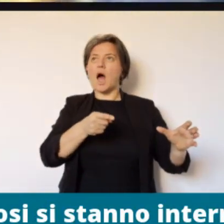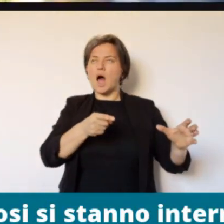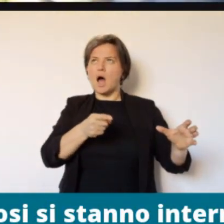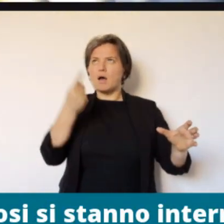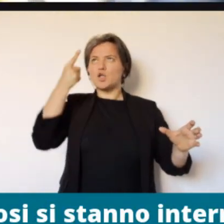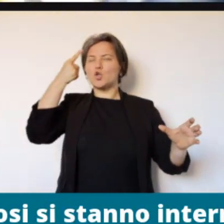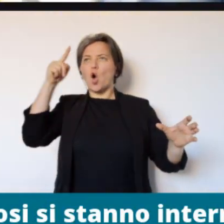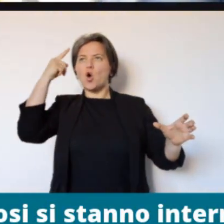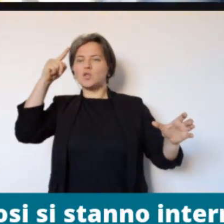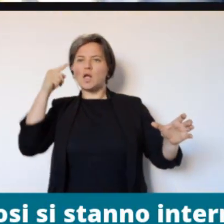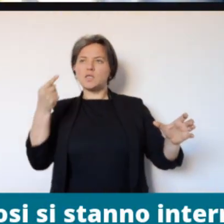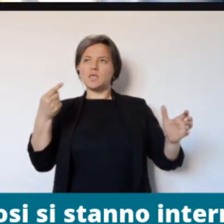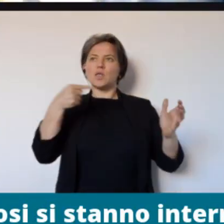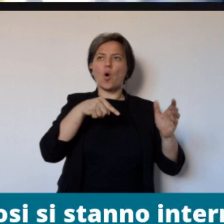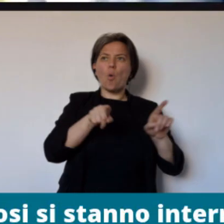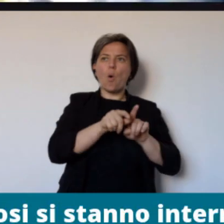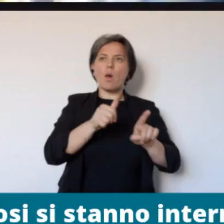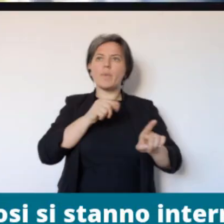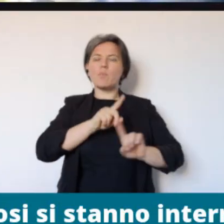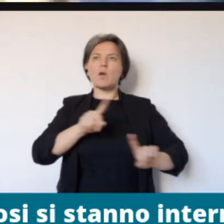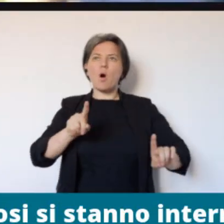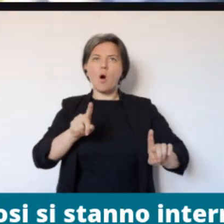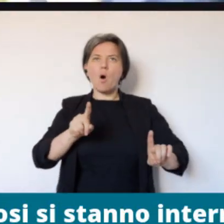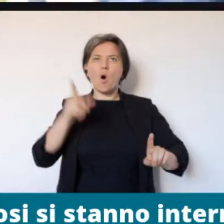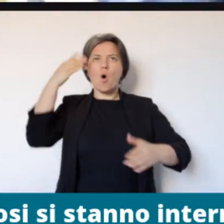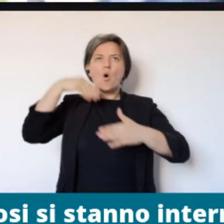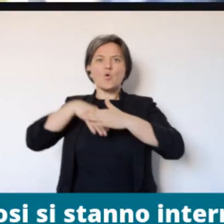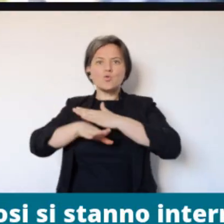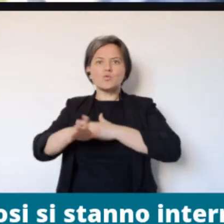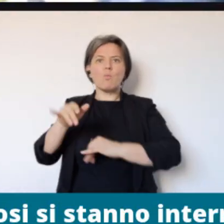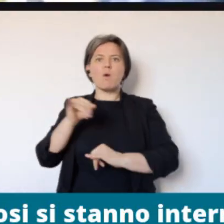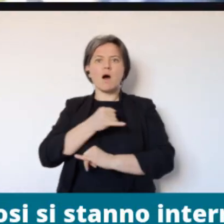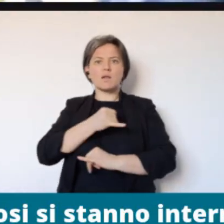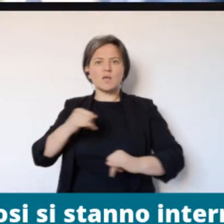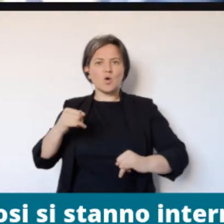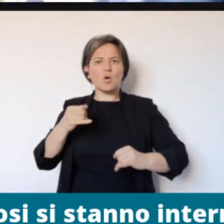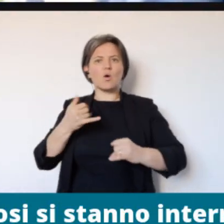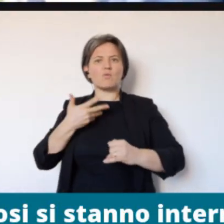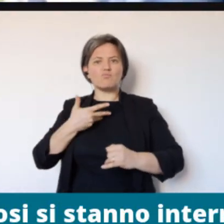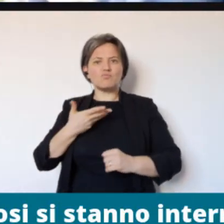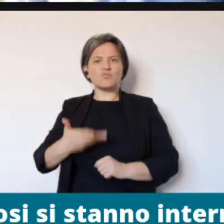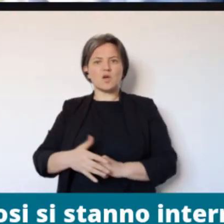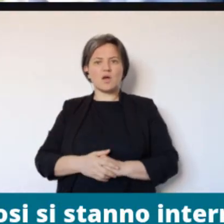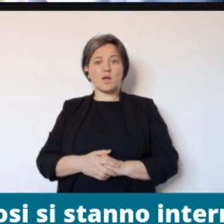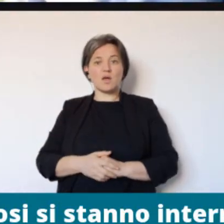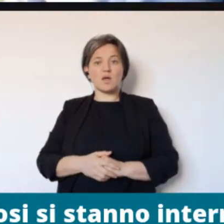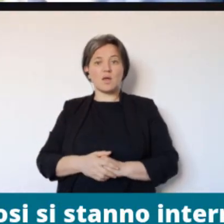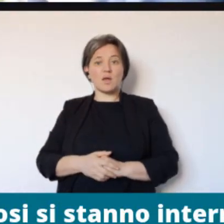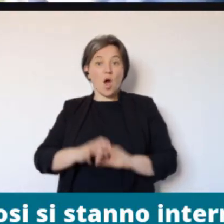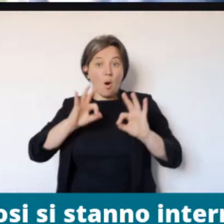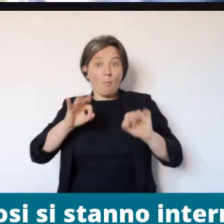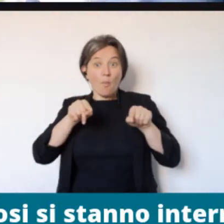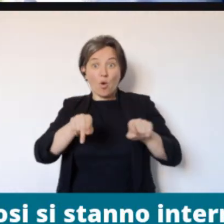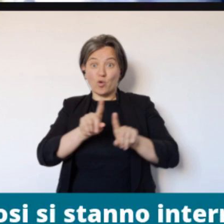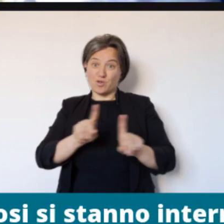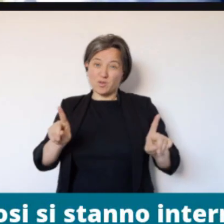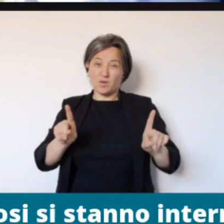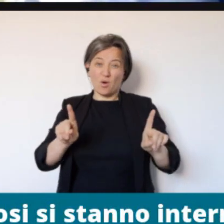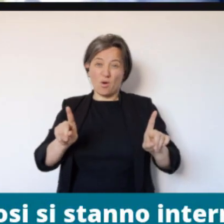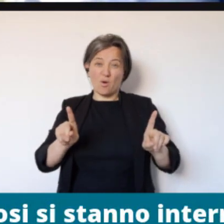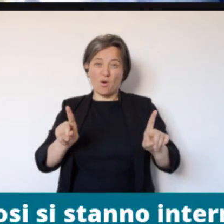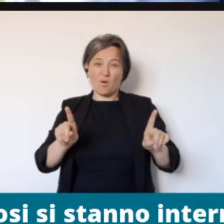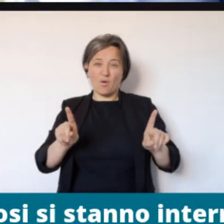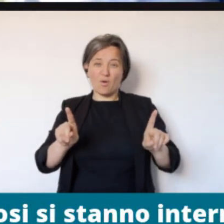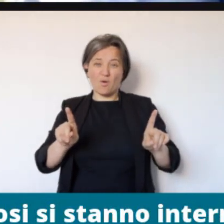E questo sapore di nostalgia però ci nasconde delle particolarità, forse non è proprio